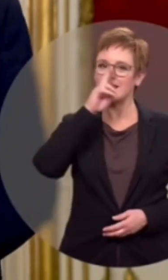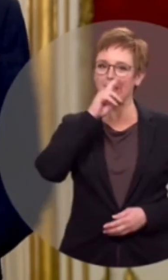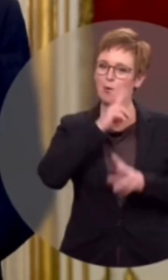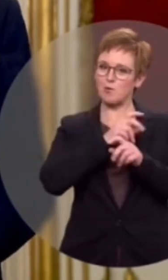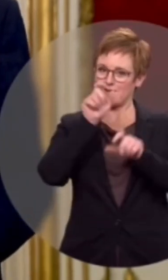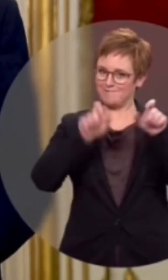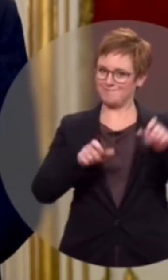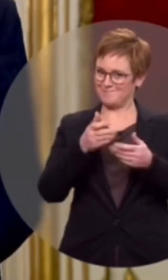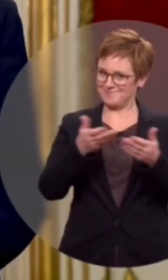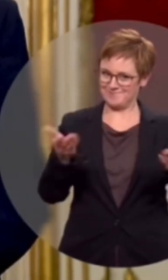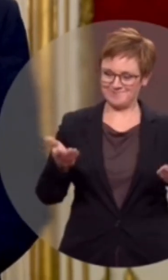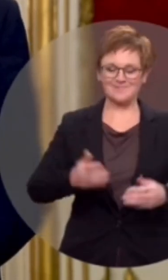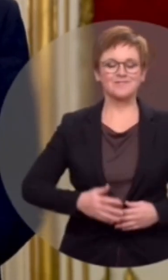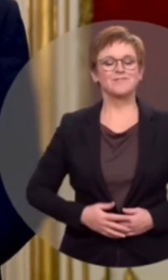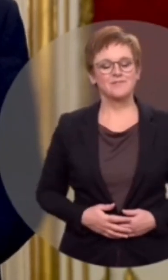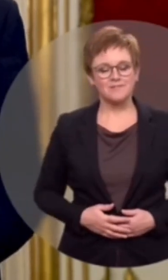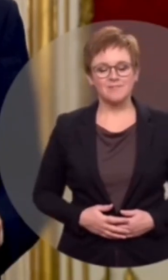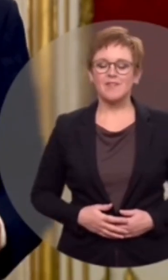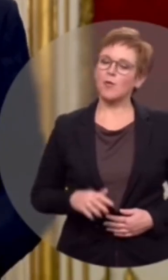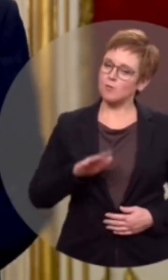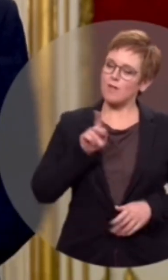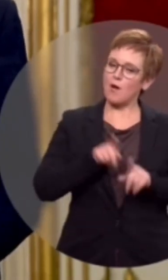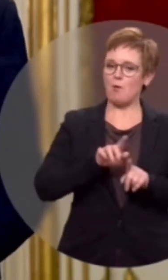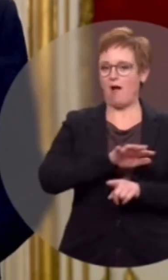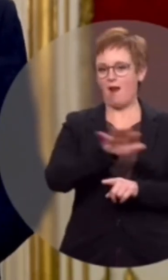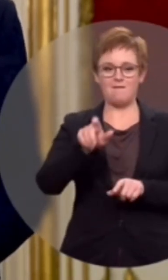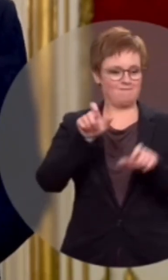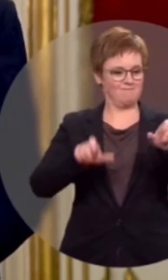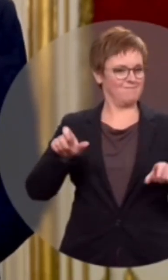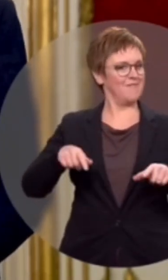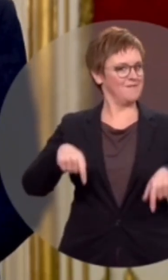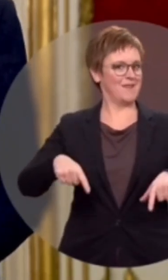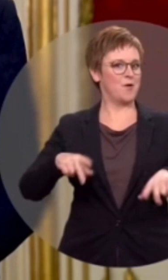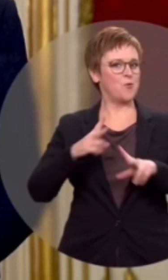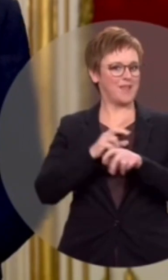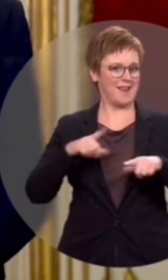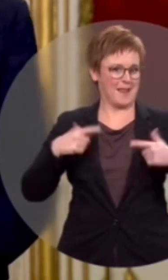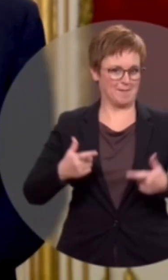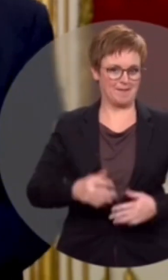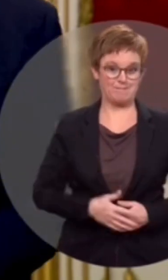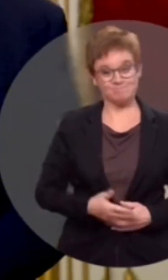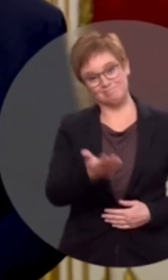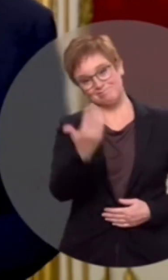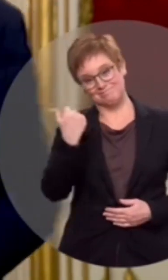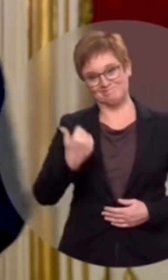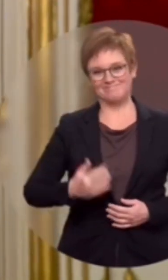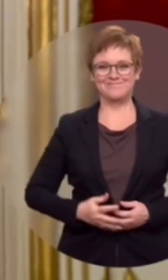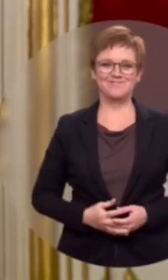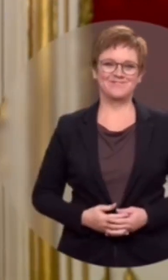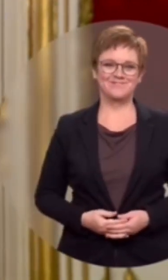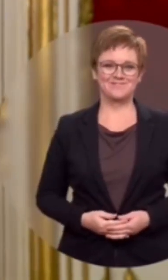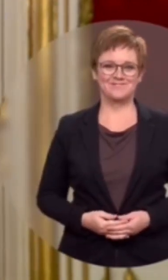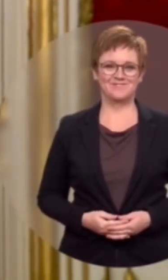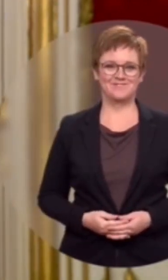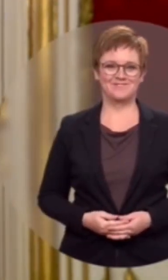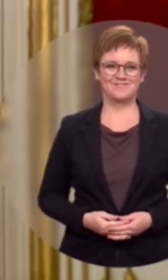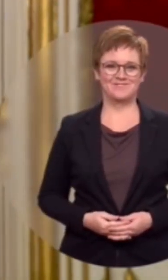Liebe Österreicherinnen und Österreicher und alle, die hier leben, kommen Sie mal mit.